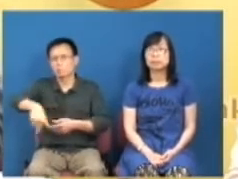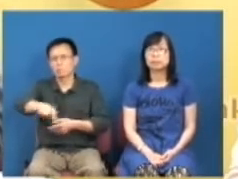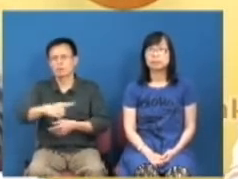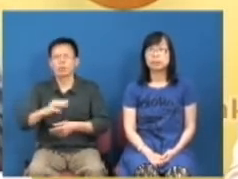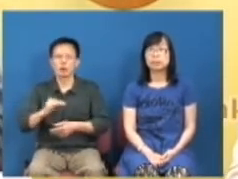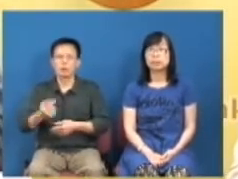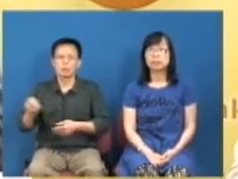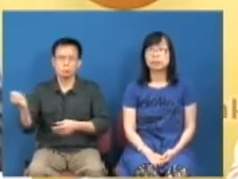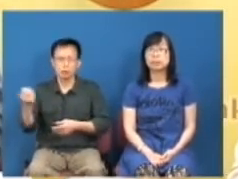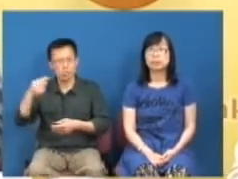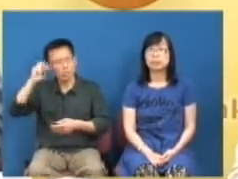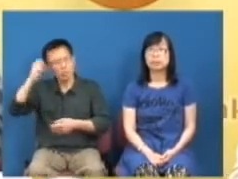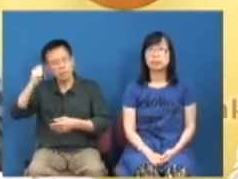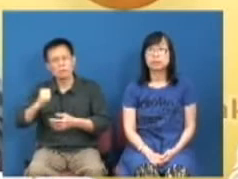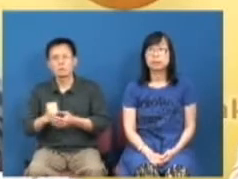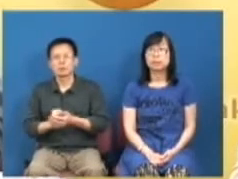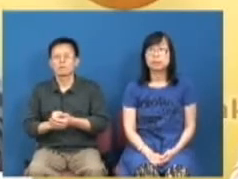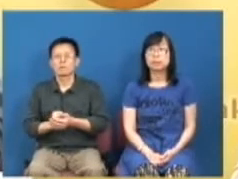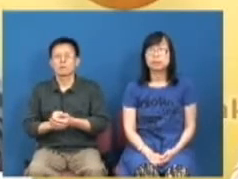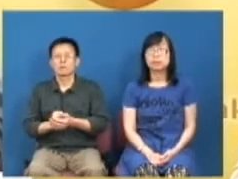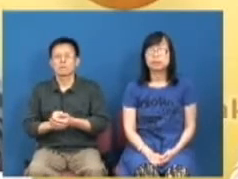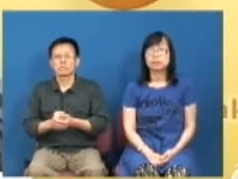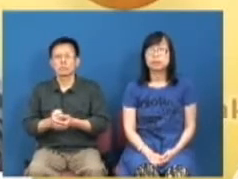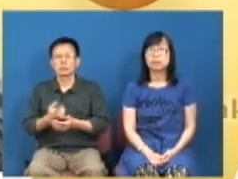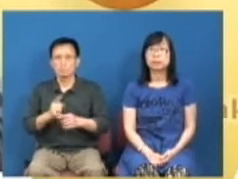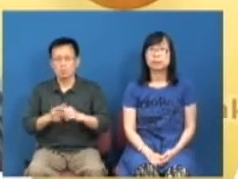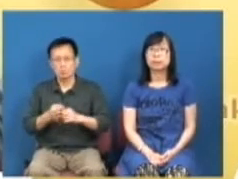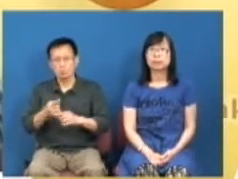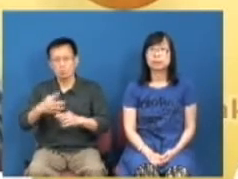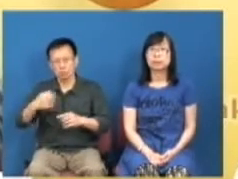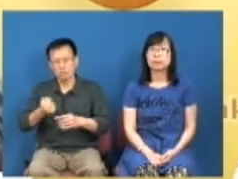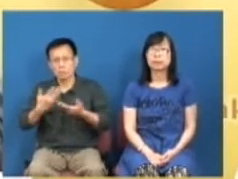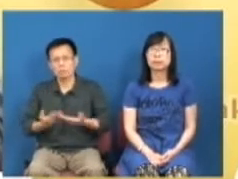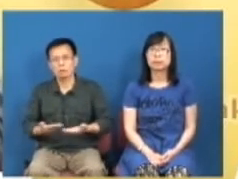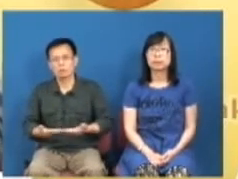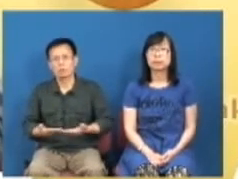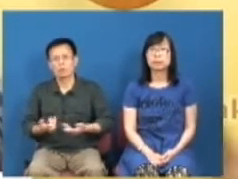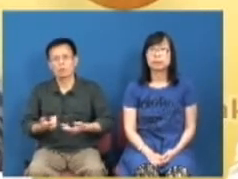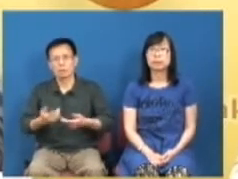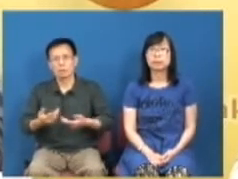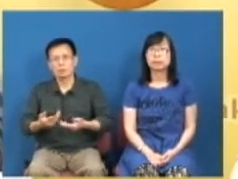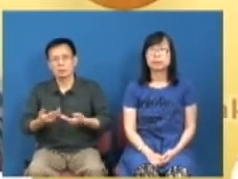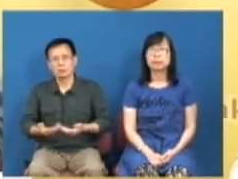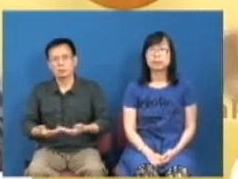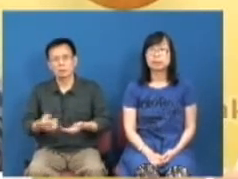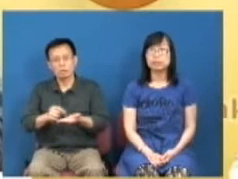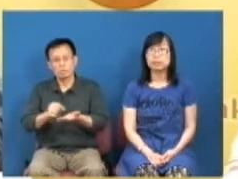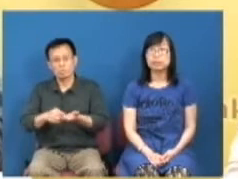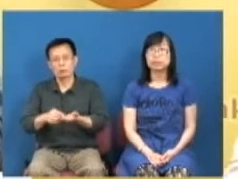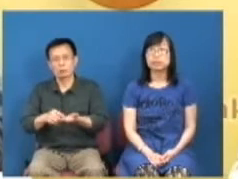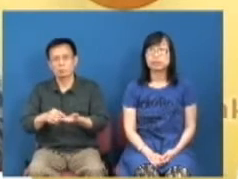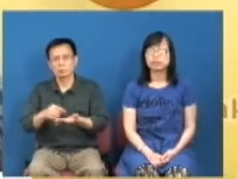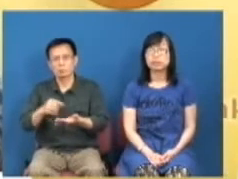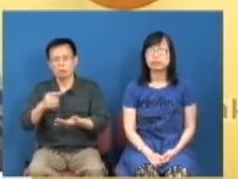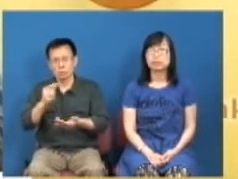可以再花啲功夫？因為其實呢個即係用翻而家現有嘅嗰啲土地先係。